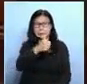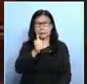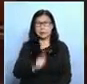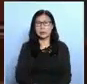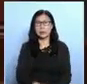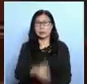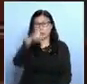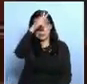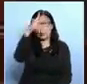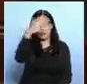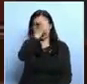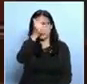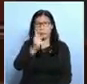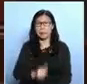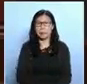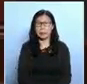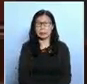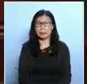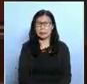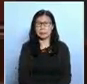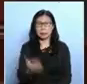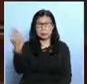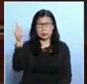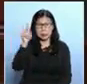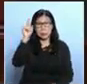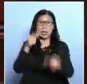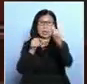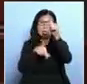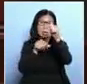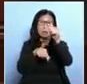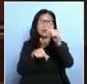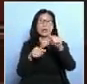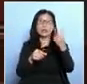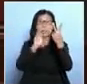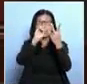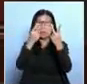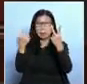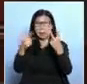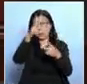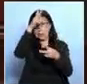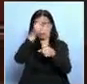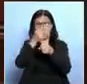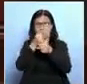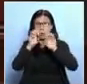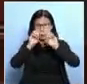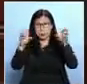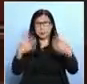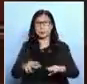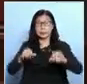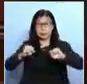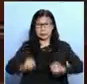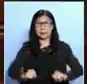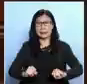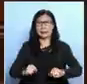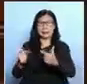就在行政長官在上個月公布這個2018年的施政報告裏面，他所說的就是堅定